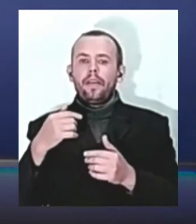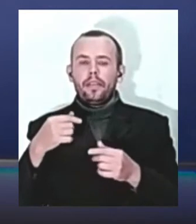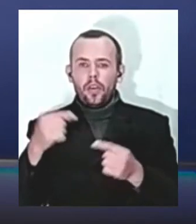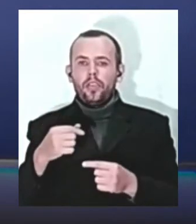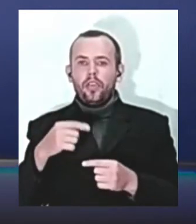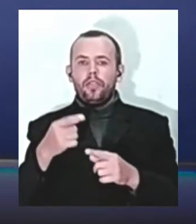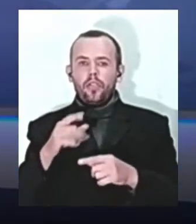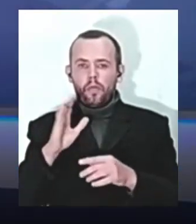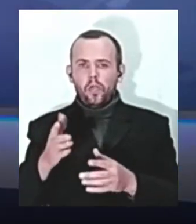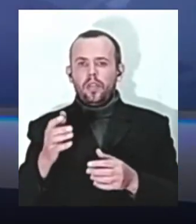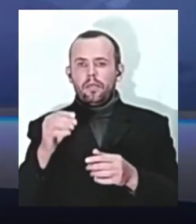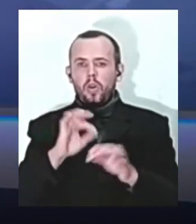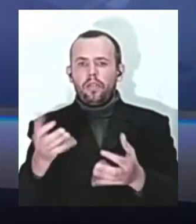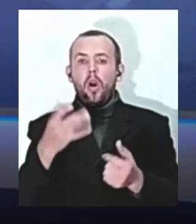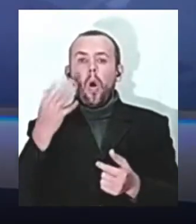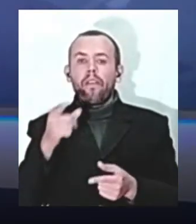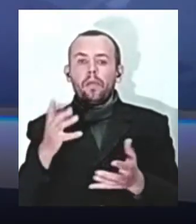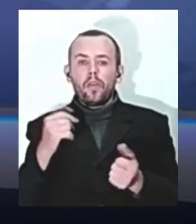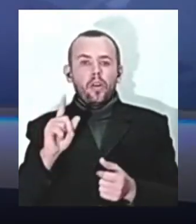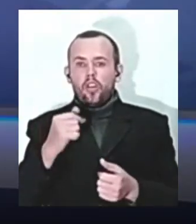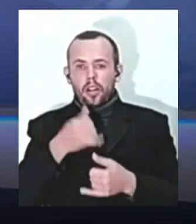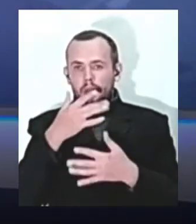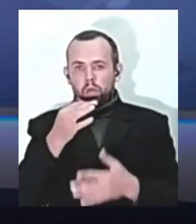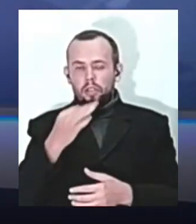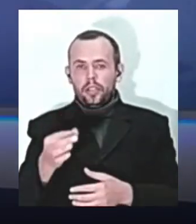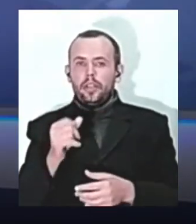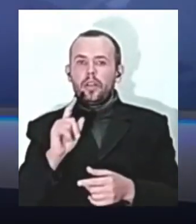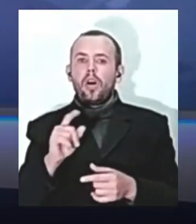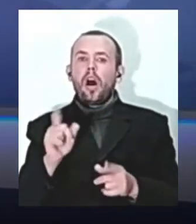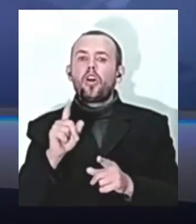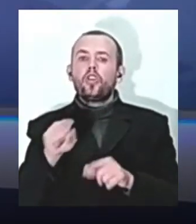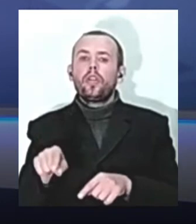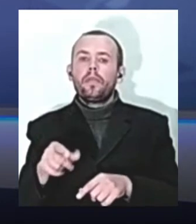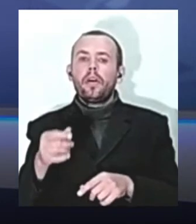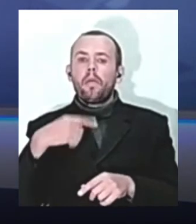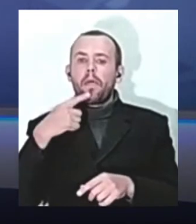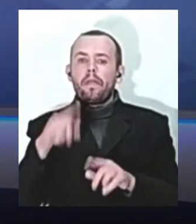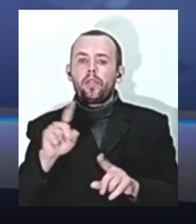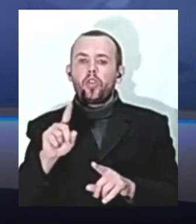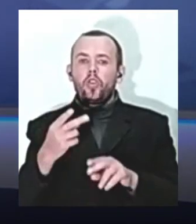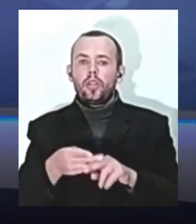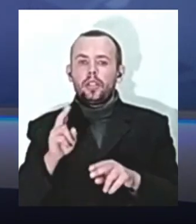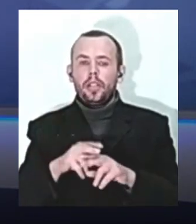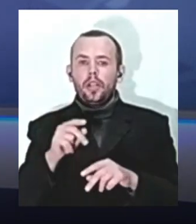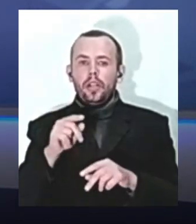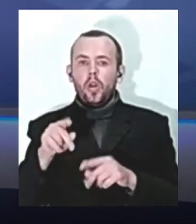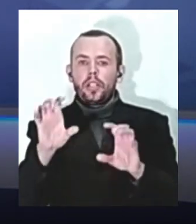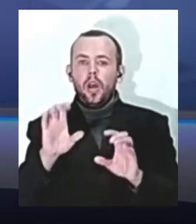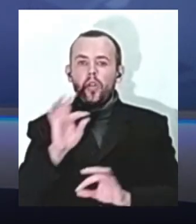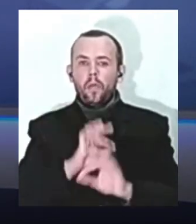прийнятий. Коли він буде прийнятий, на жаль, я не можу сказати, це Верховна Рада. Мова йде про те, що цей законопроект, він